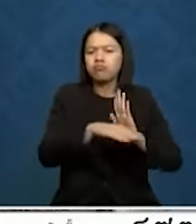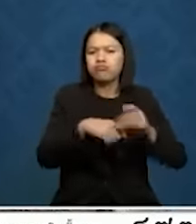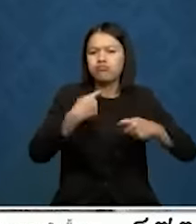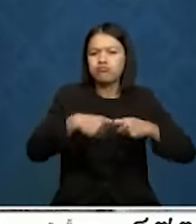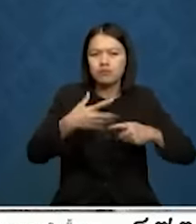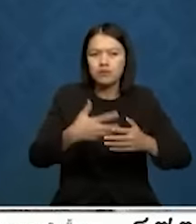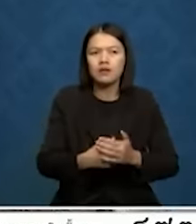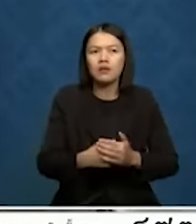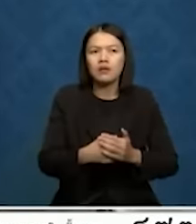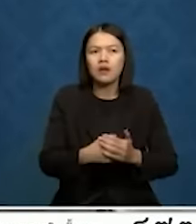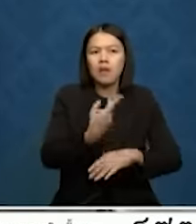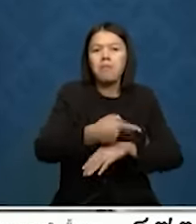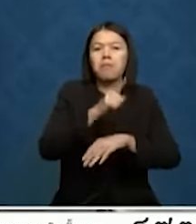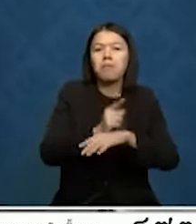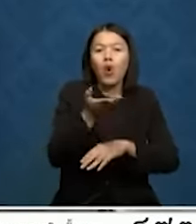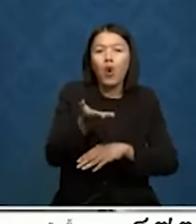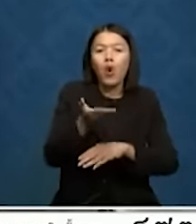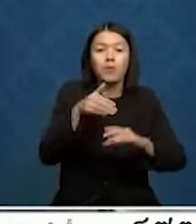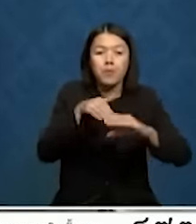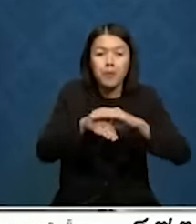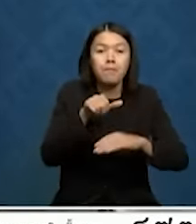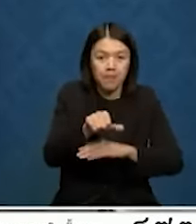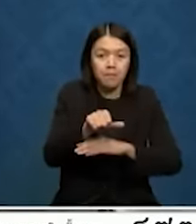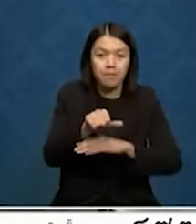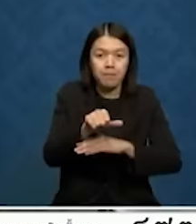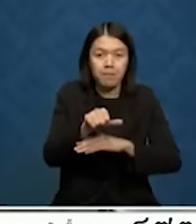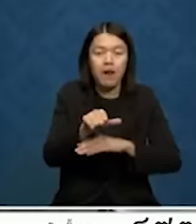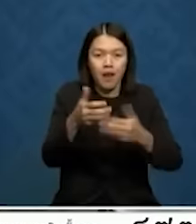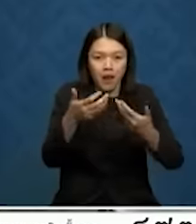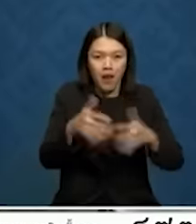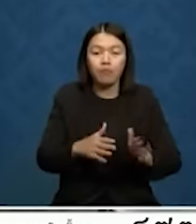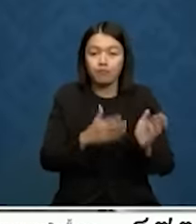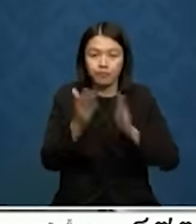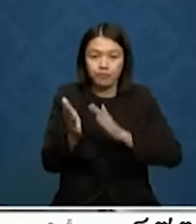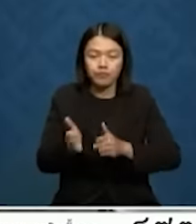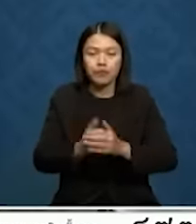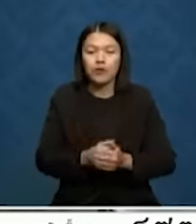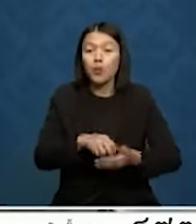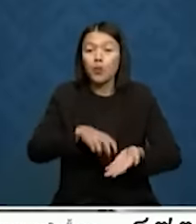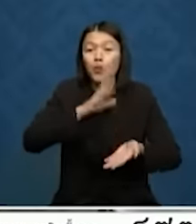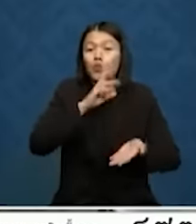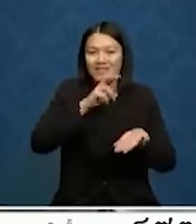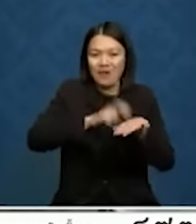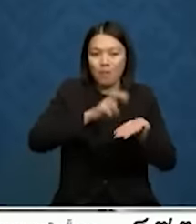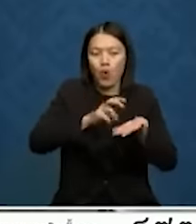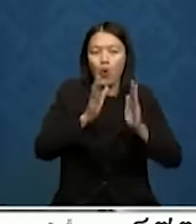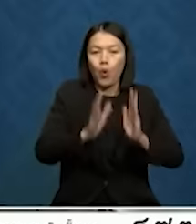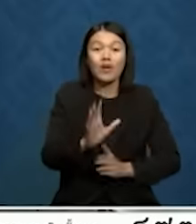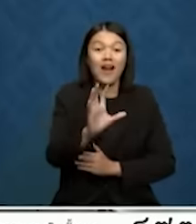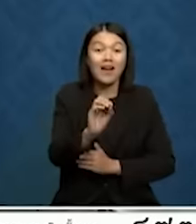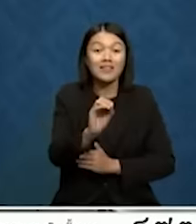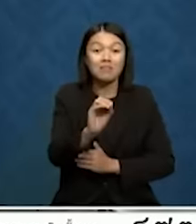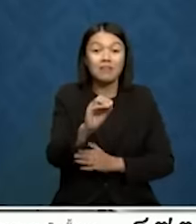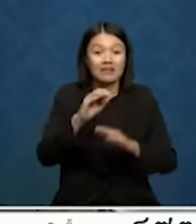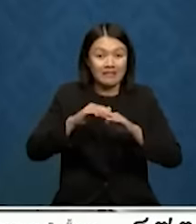อันดับแรกท่านประธานก็ขอให้แสดงตนก่อนพอแสดงตนเสร็จแล้วก็มาว่ากันว่าถ้ารับรองอ่ะ50คนที่คุณสรวงเ